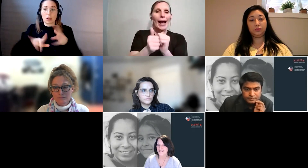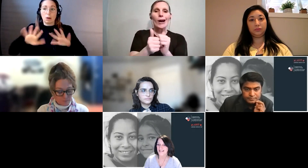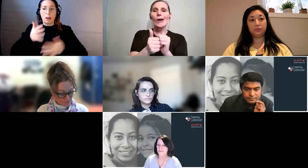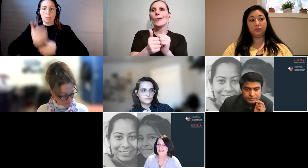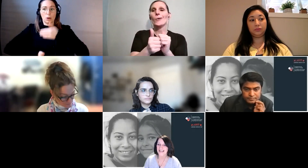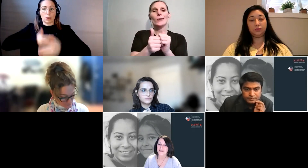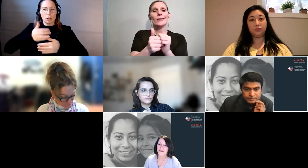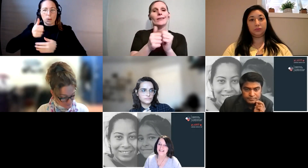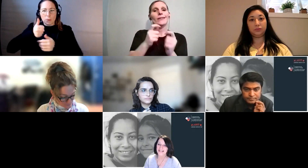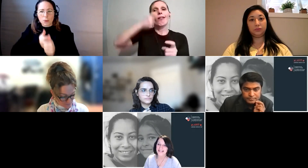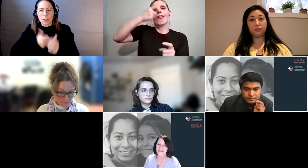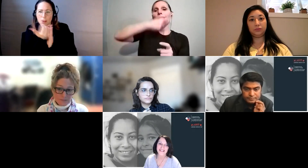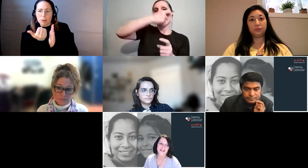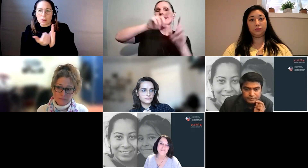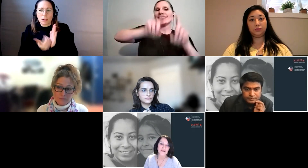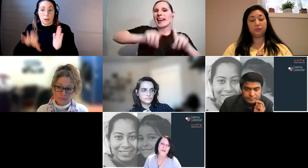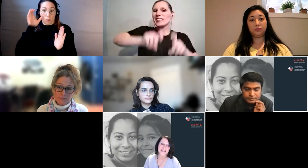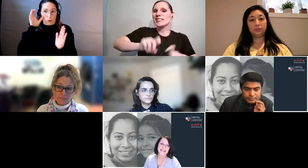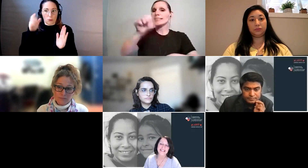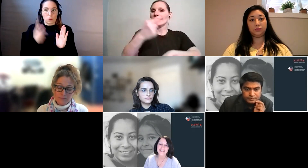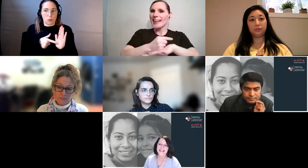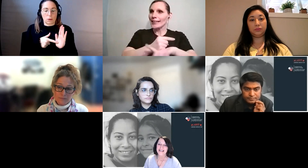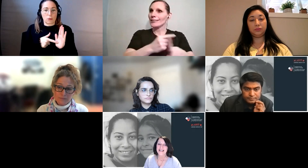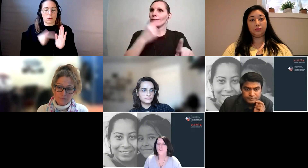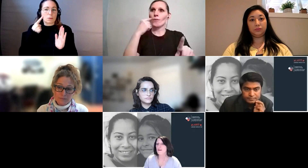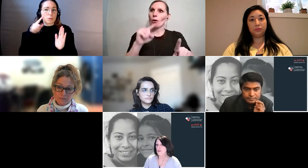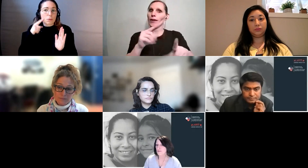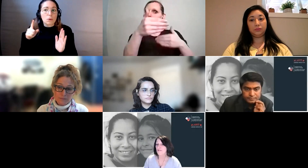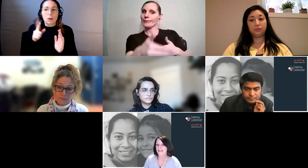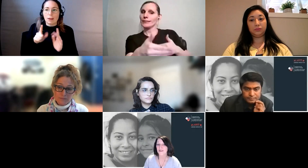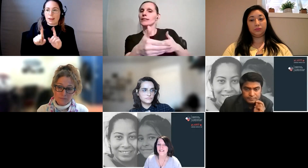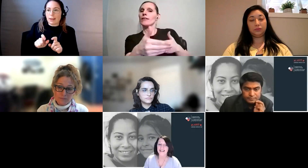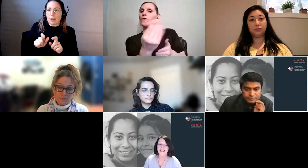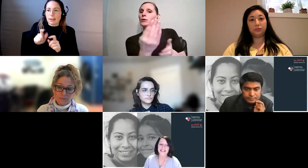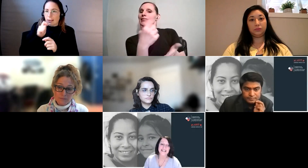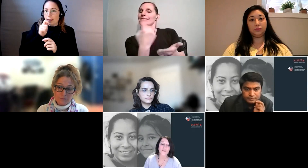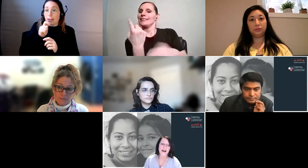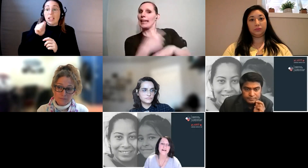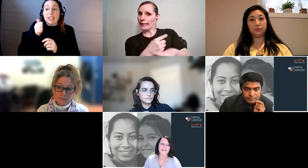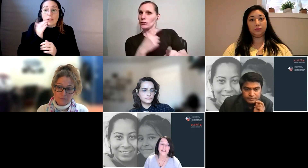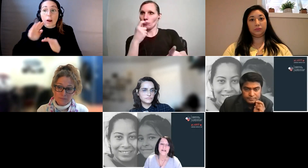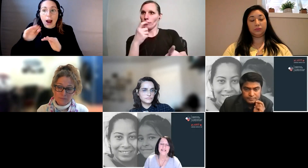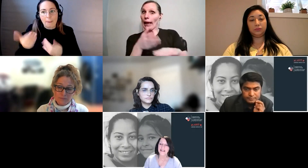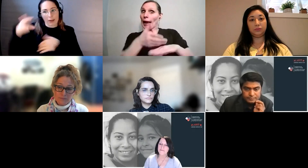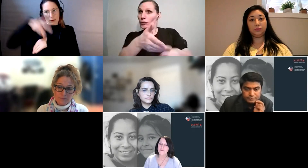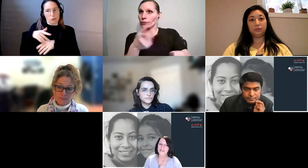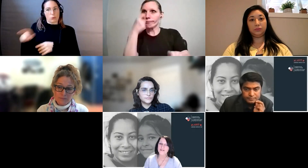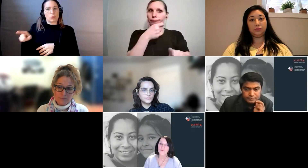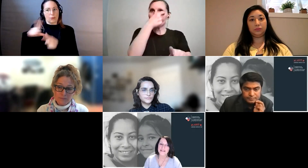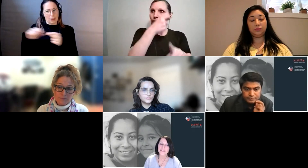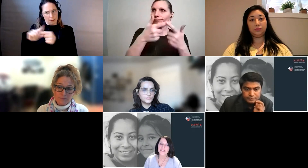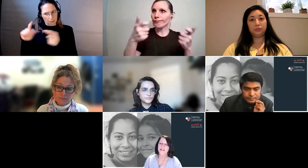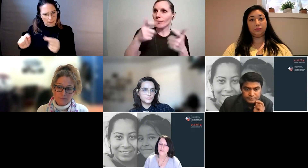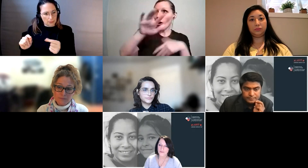suivre pour que le test puisse être fait au bout de 10 jours. Donc, on leur donnait aussi des kits